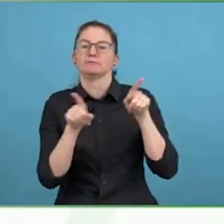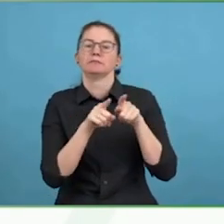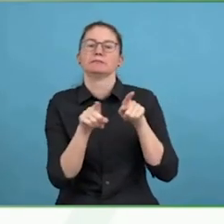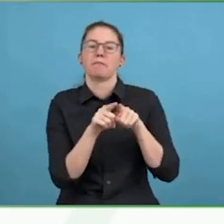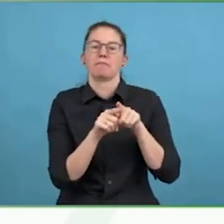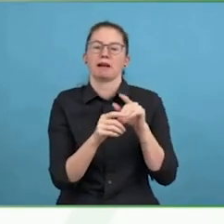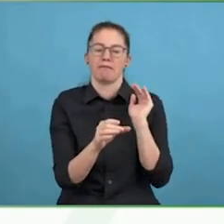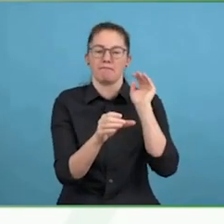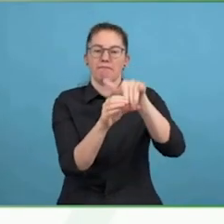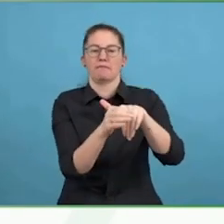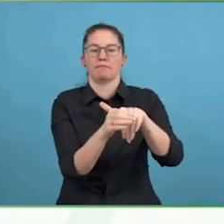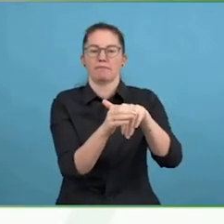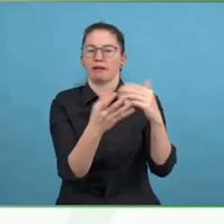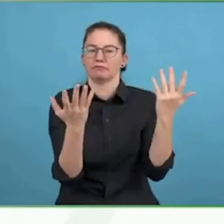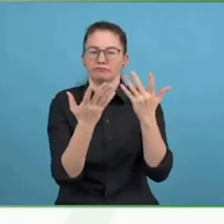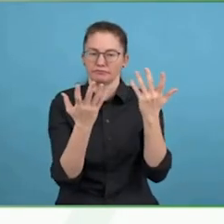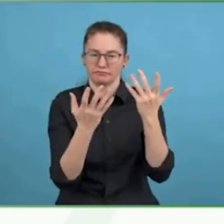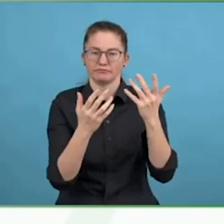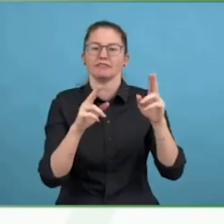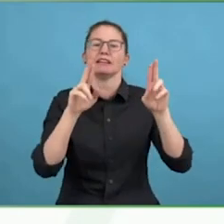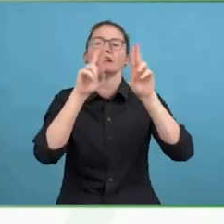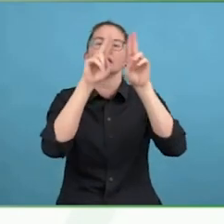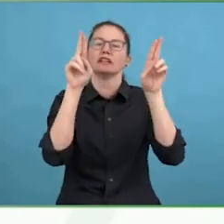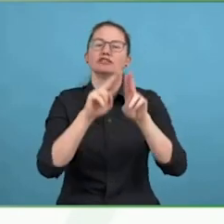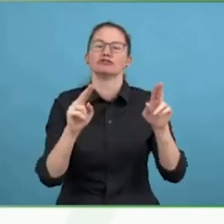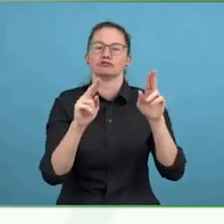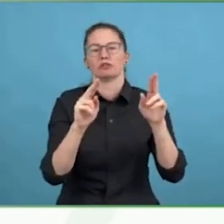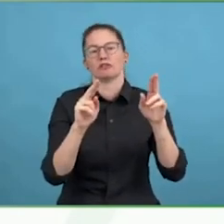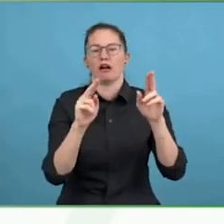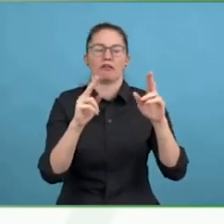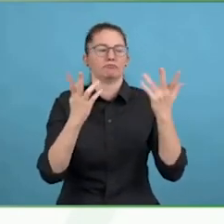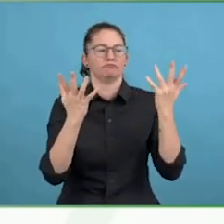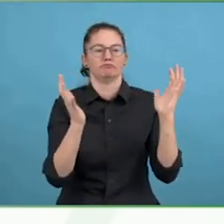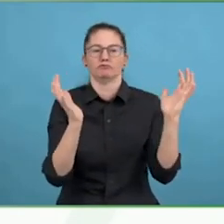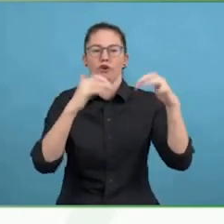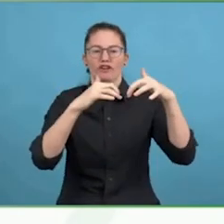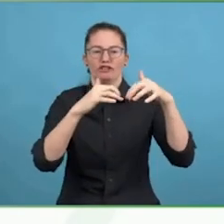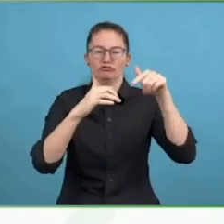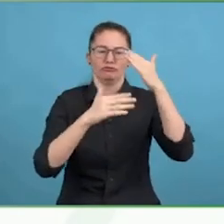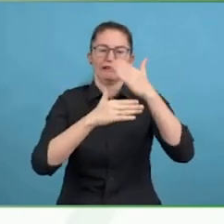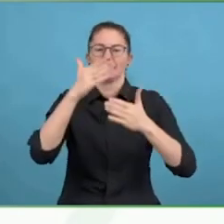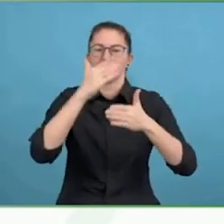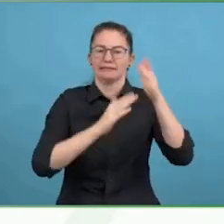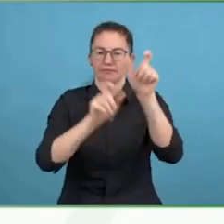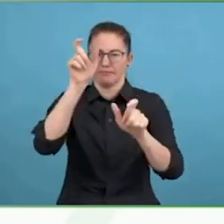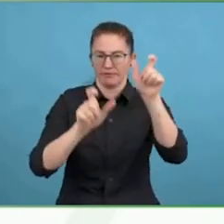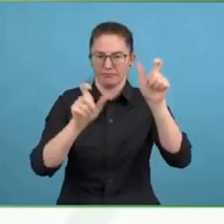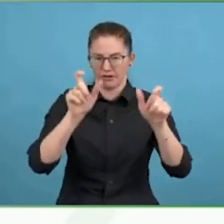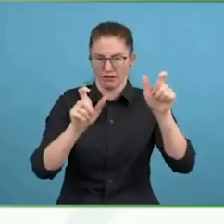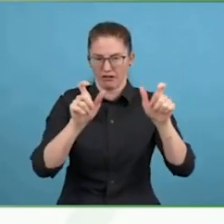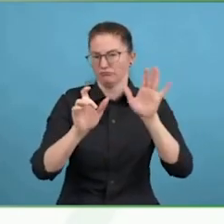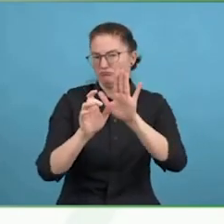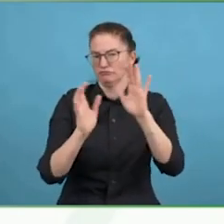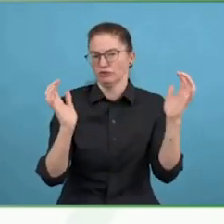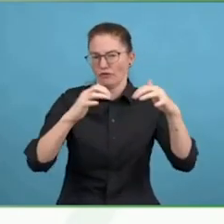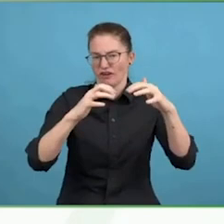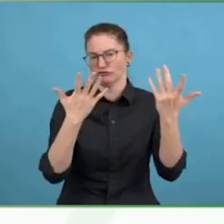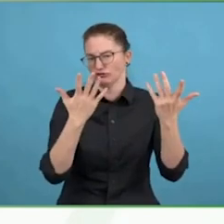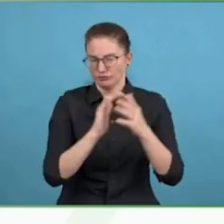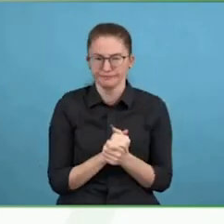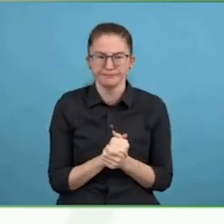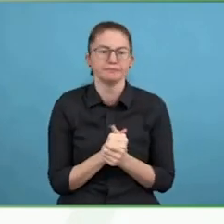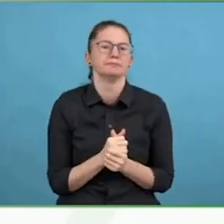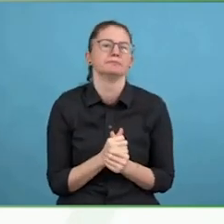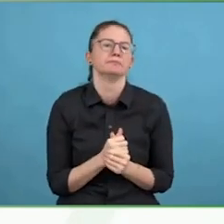قانون ملی حمایت از معلولیت هم در 3 سال گذشته بازنگری شده. And the national law